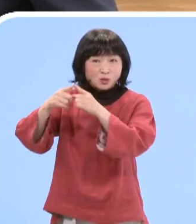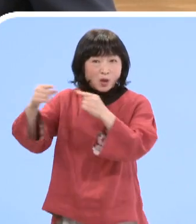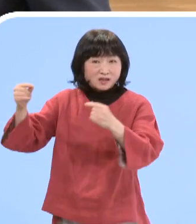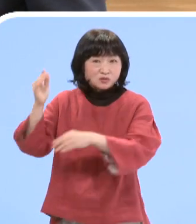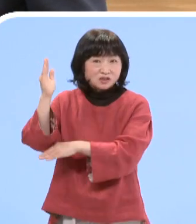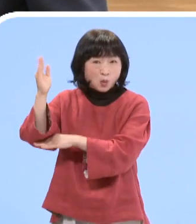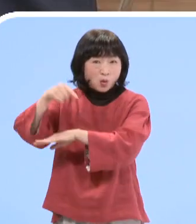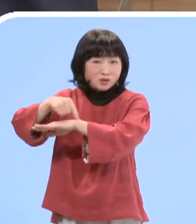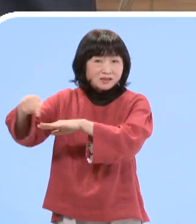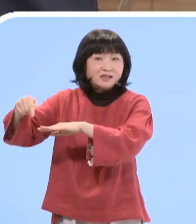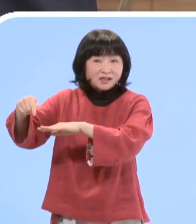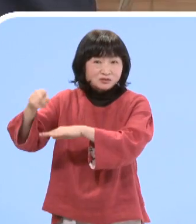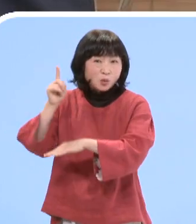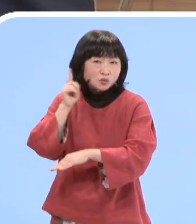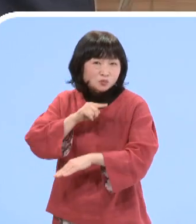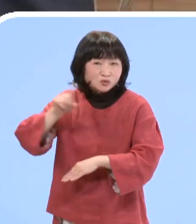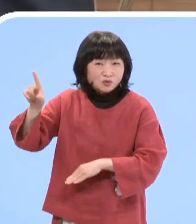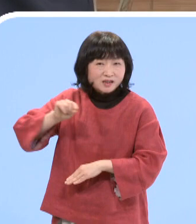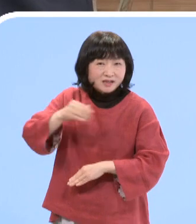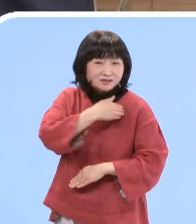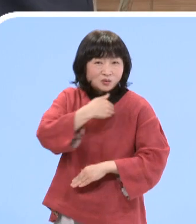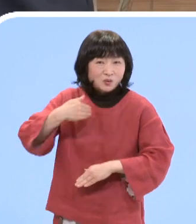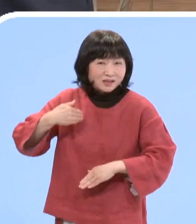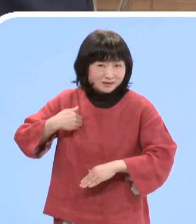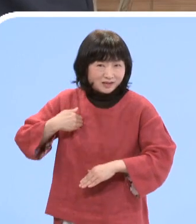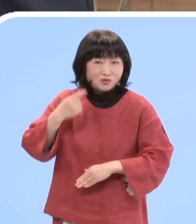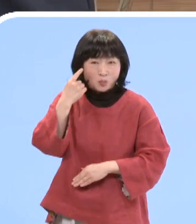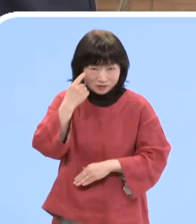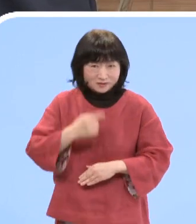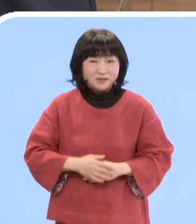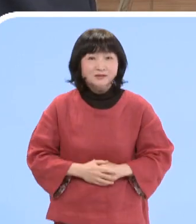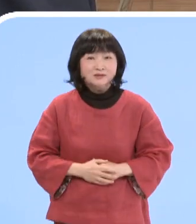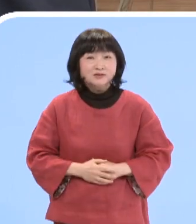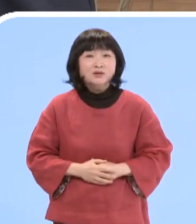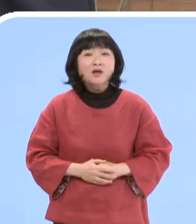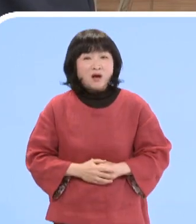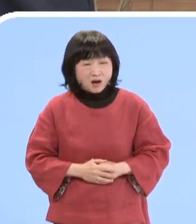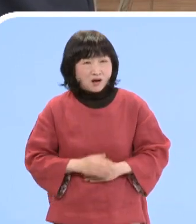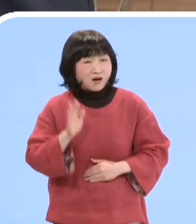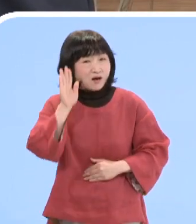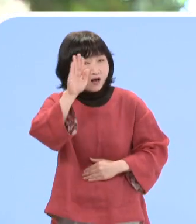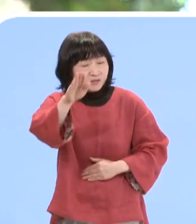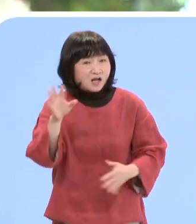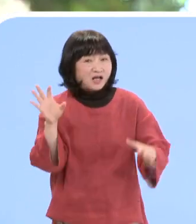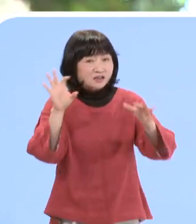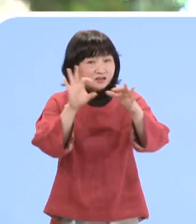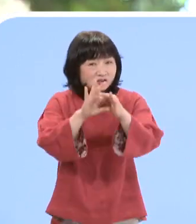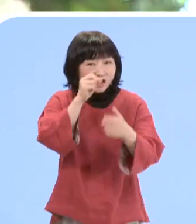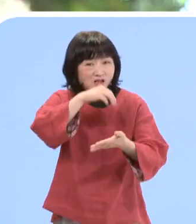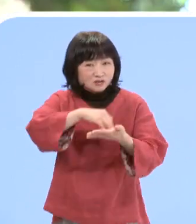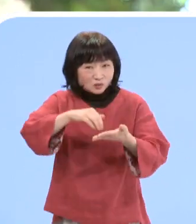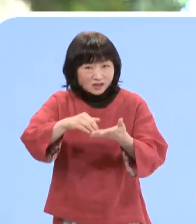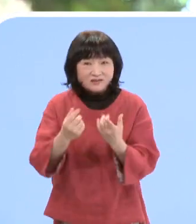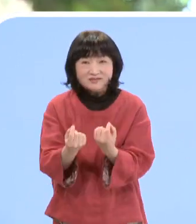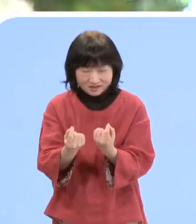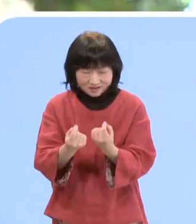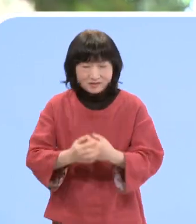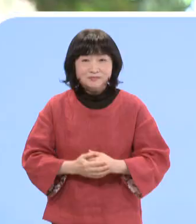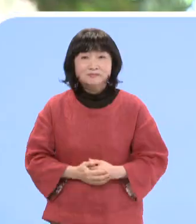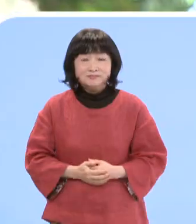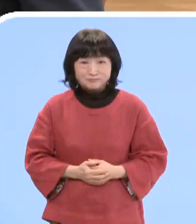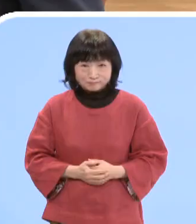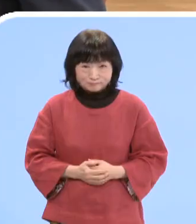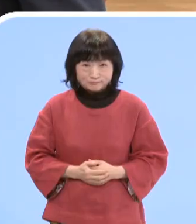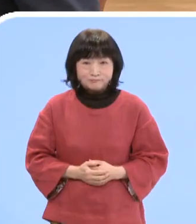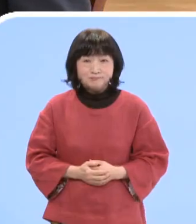策をうまく活用することができたということになると思います。 未来につながっていく予算と。 そうですね、はい、でこ